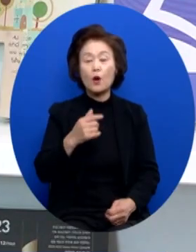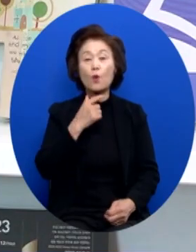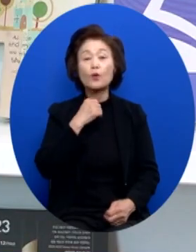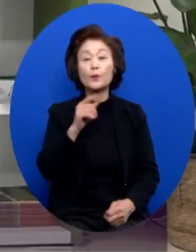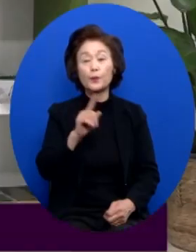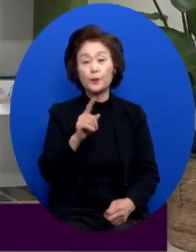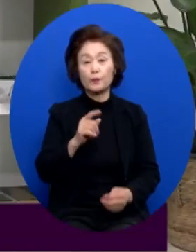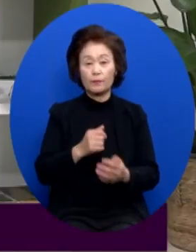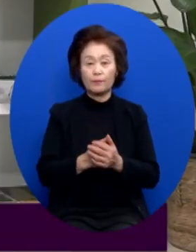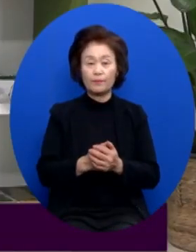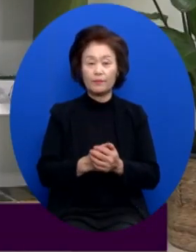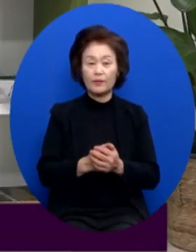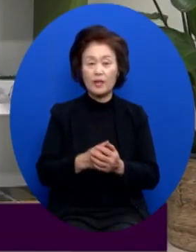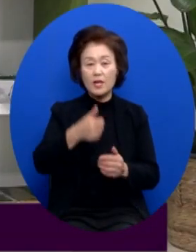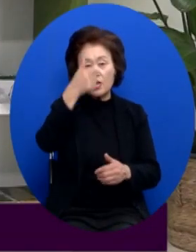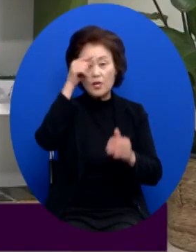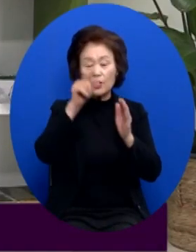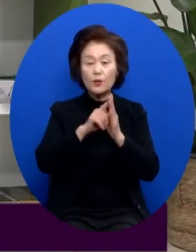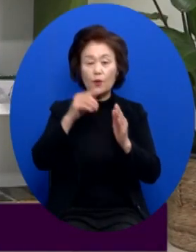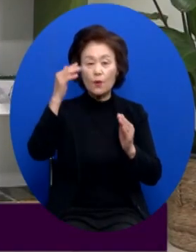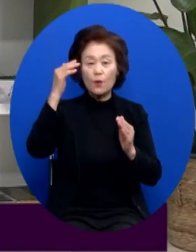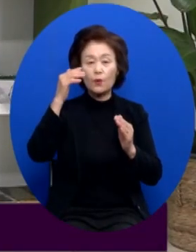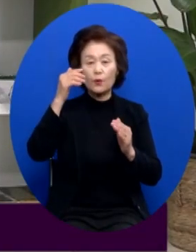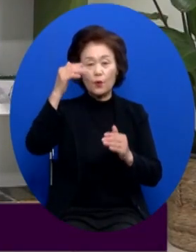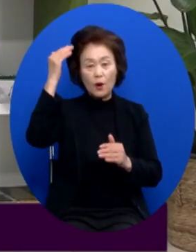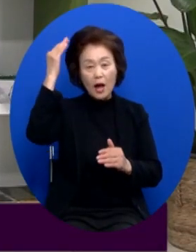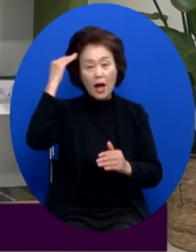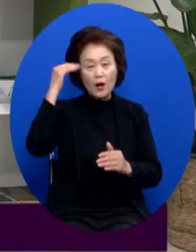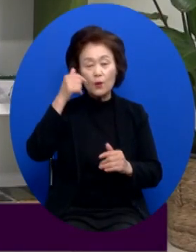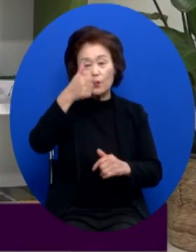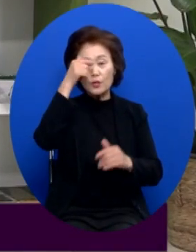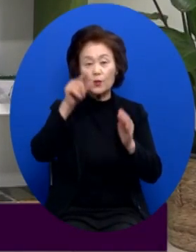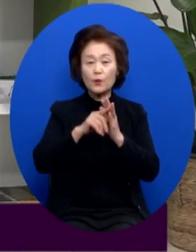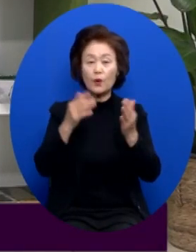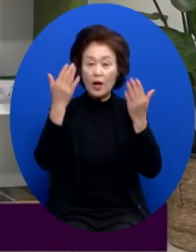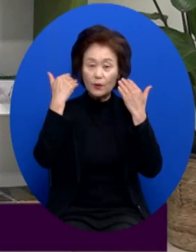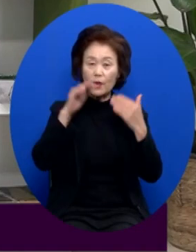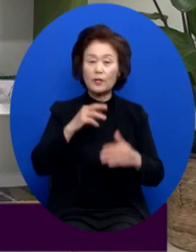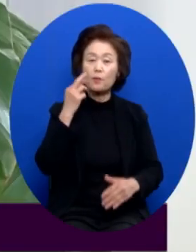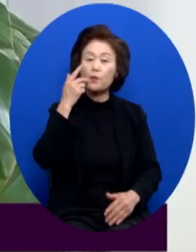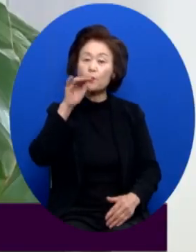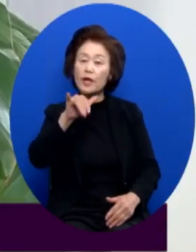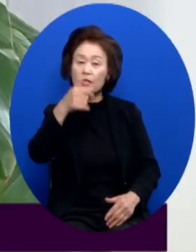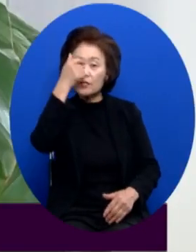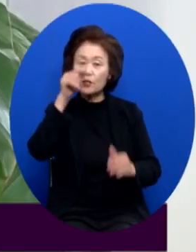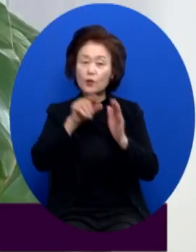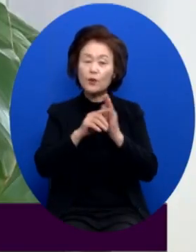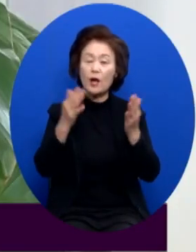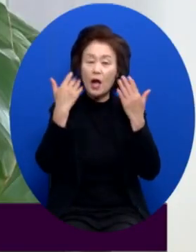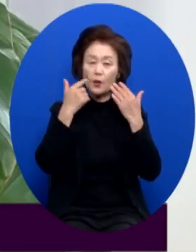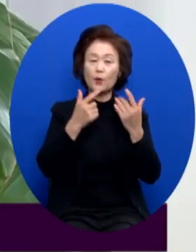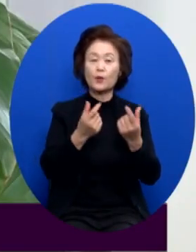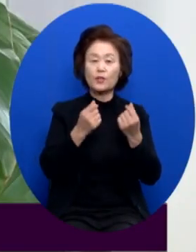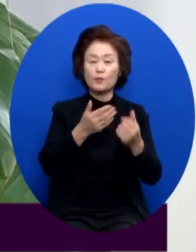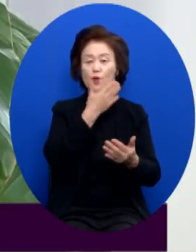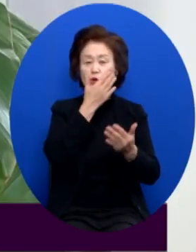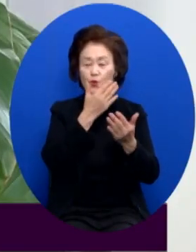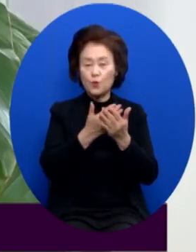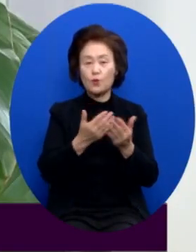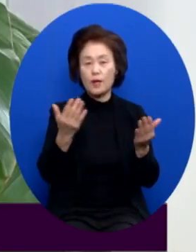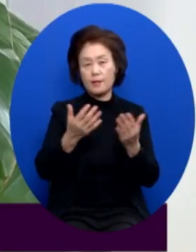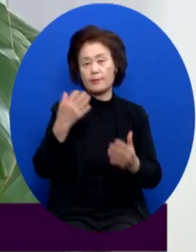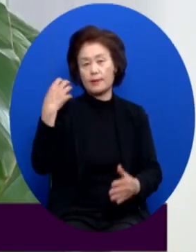말씀해 주십시오. I believe the Christian schools in Korea are important. Just like the Christian schools in the United States and other